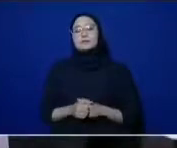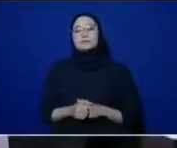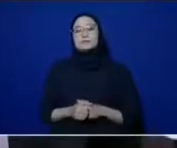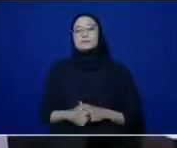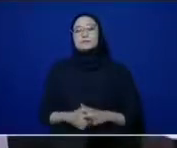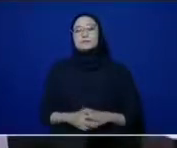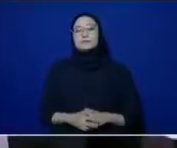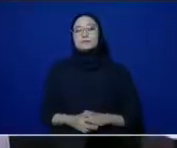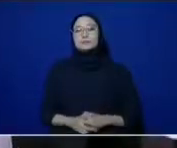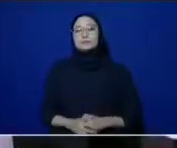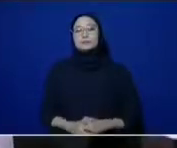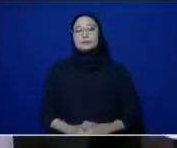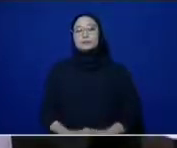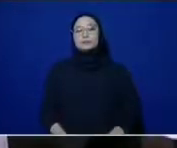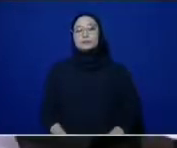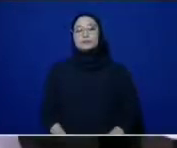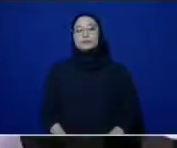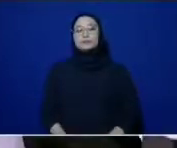Bapak, silakan.